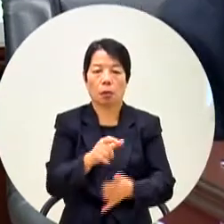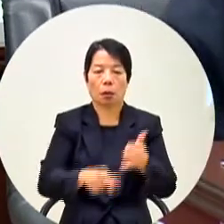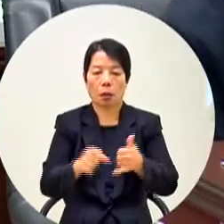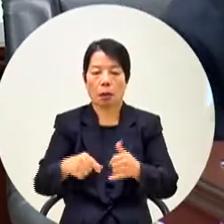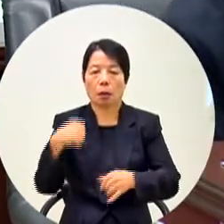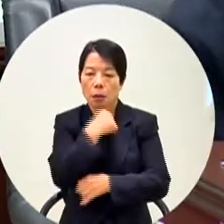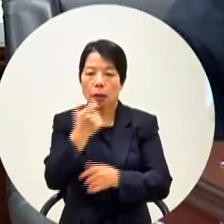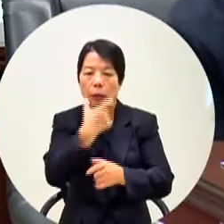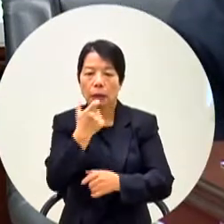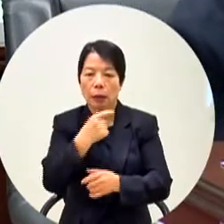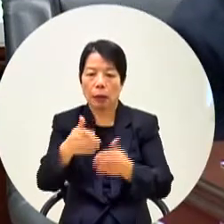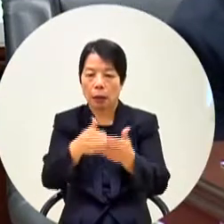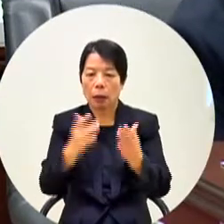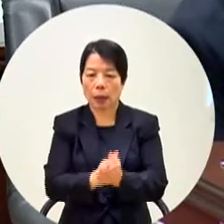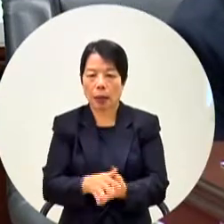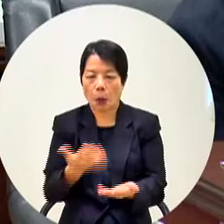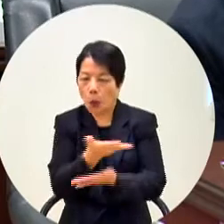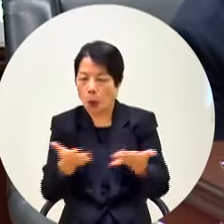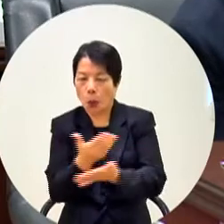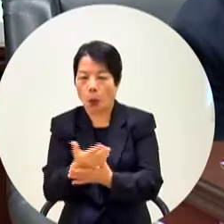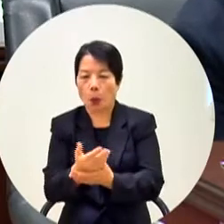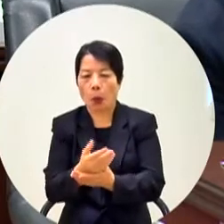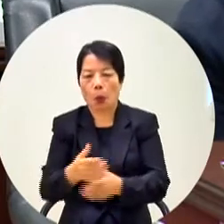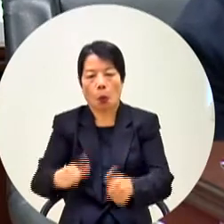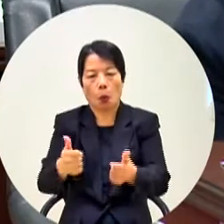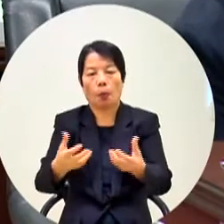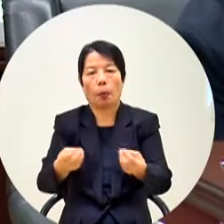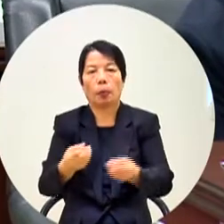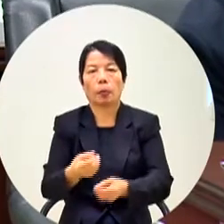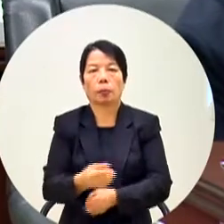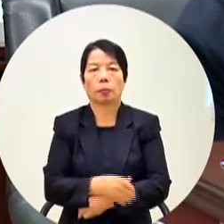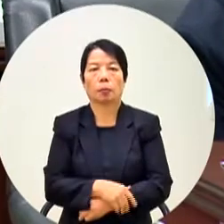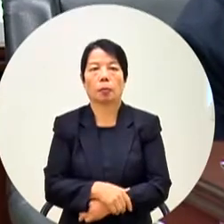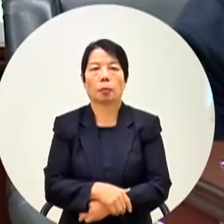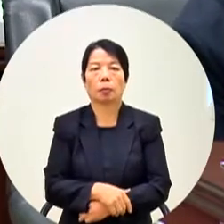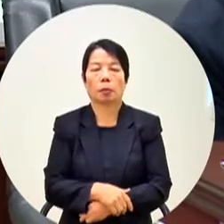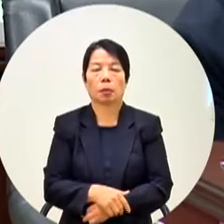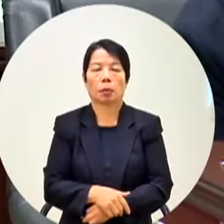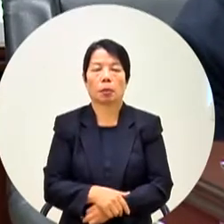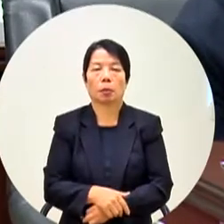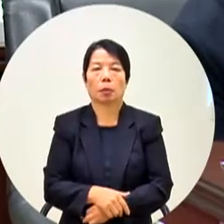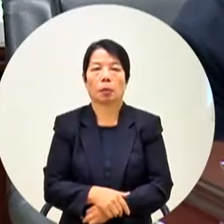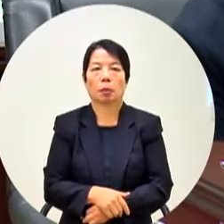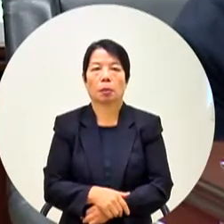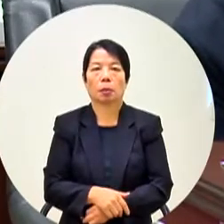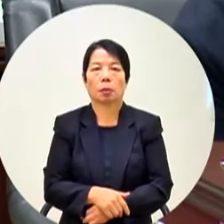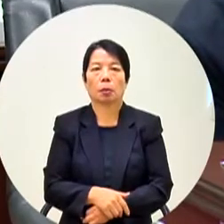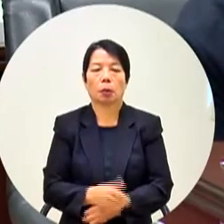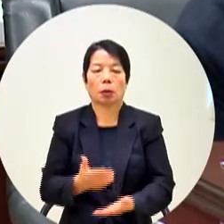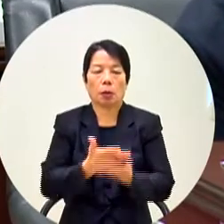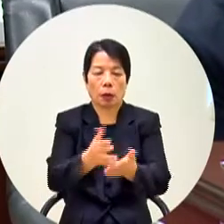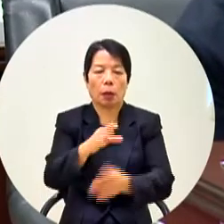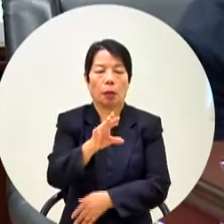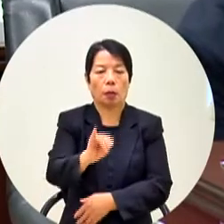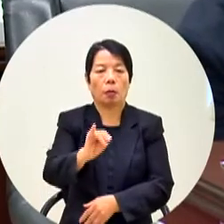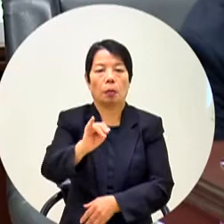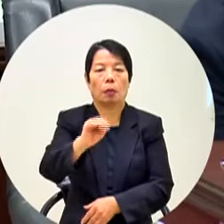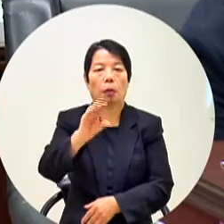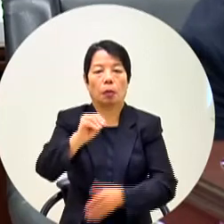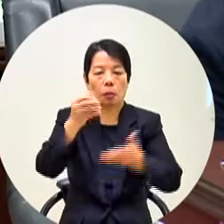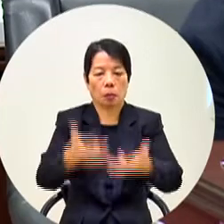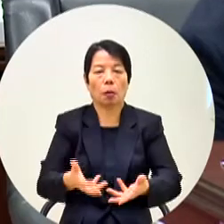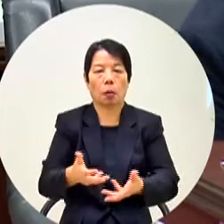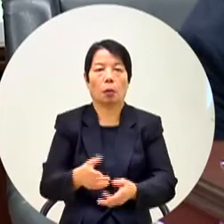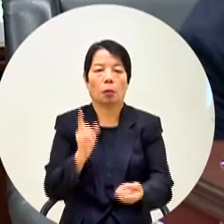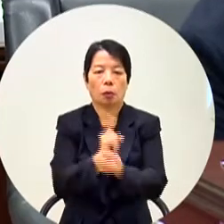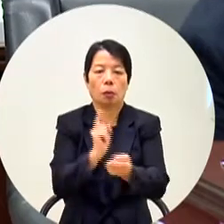落来，吼、哦，伊这予永盛予 这是万栋，哦，迄，那个差